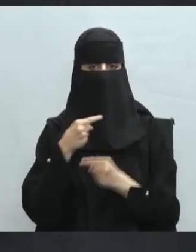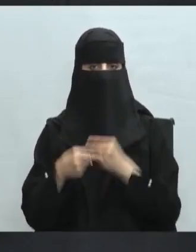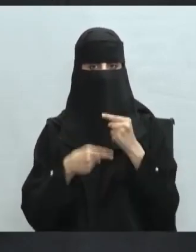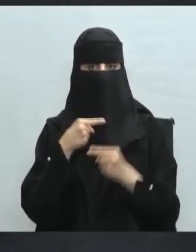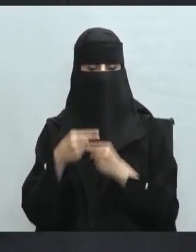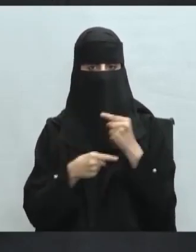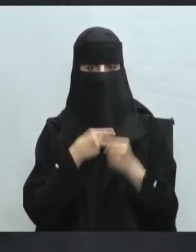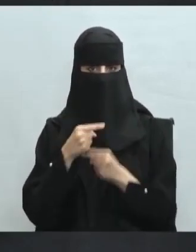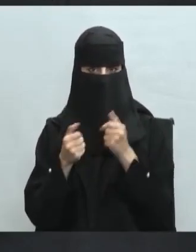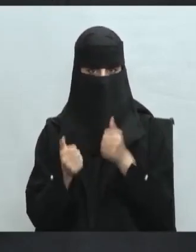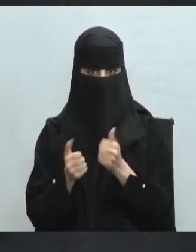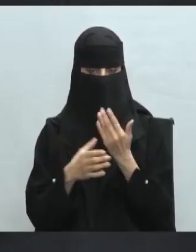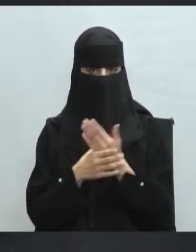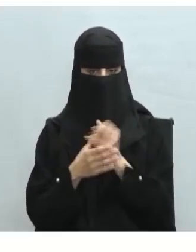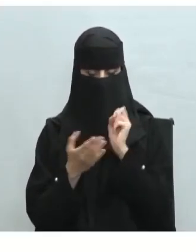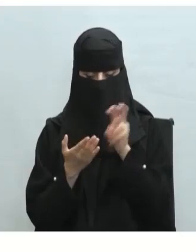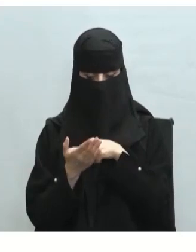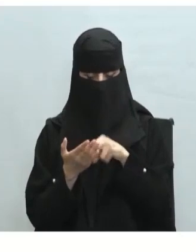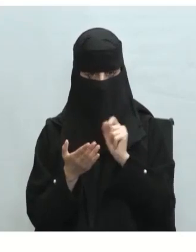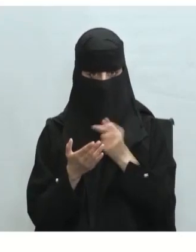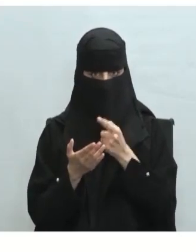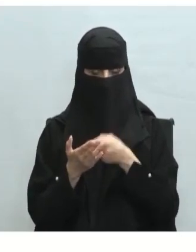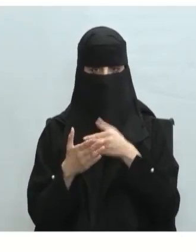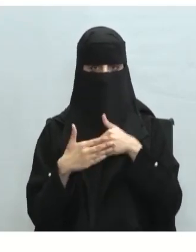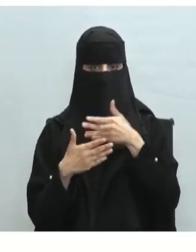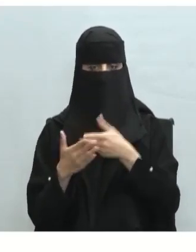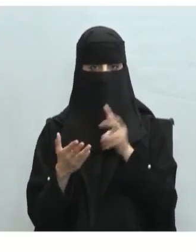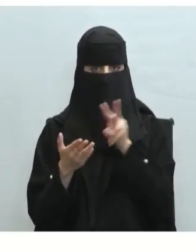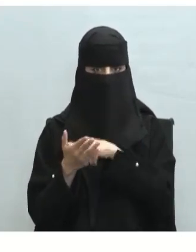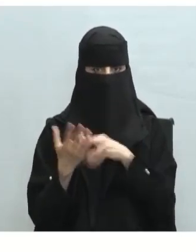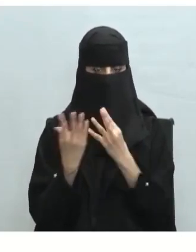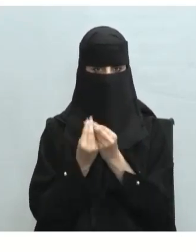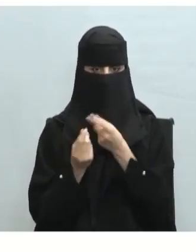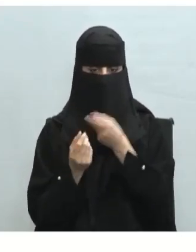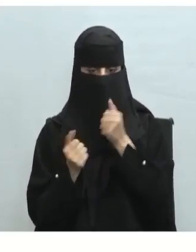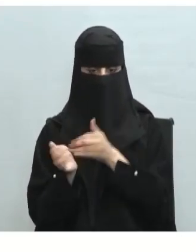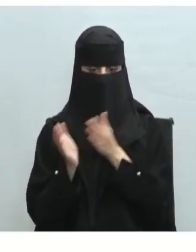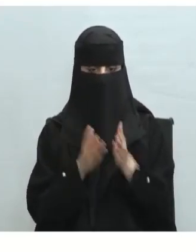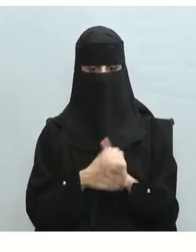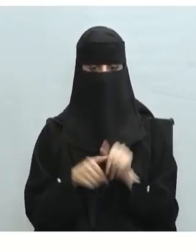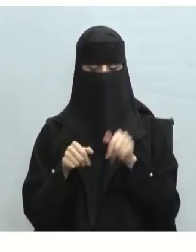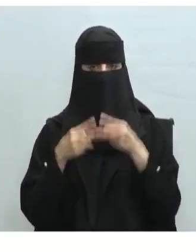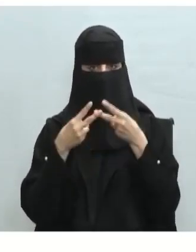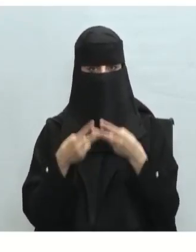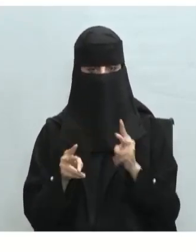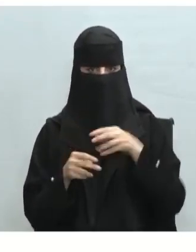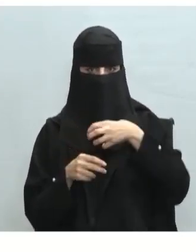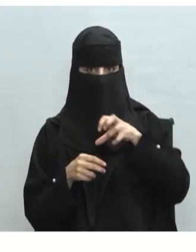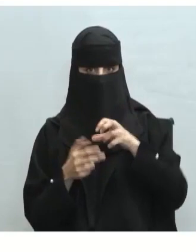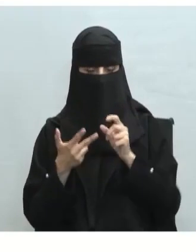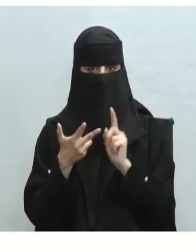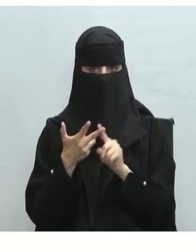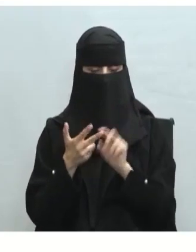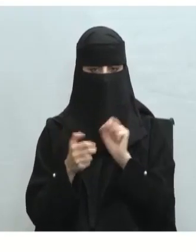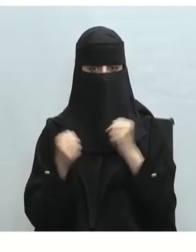كما قلنا وانما هو الفهم هو الفهم الوحده التدريبيه الثالثه نشاطات الت نبدا في نشاطات التعلم